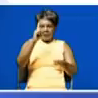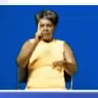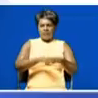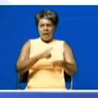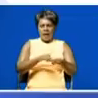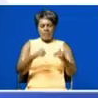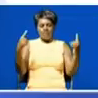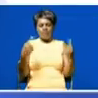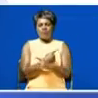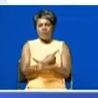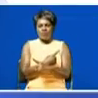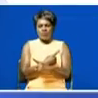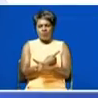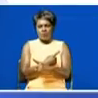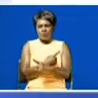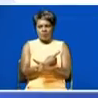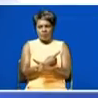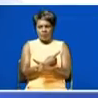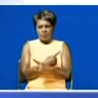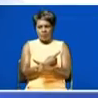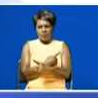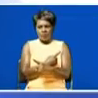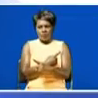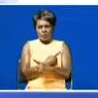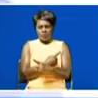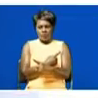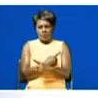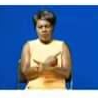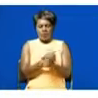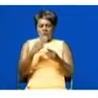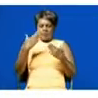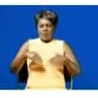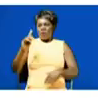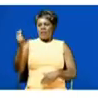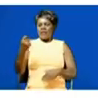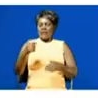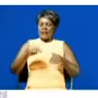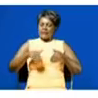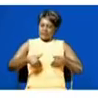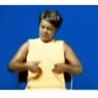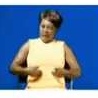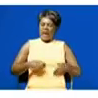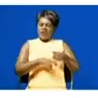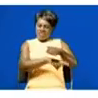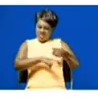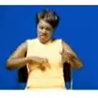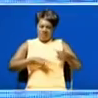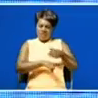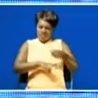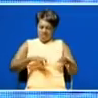in conflict. This is the whole truth. Na watu wa Kenya wamechoka na wizi wa kura.